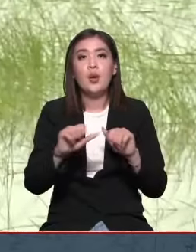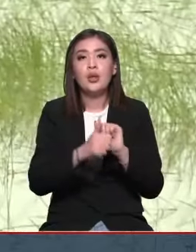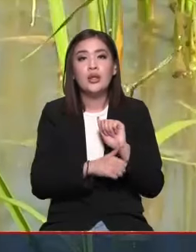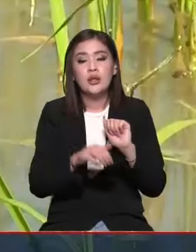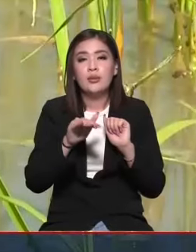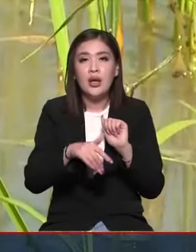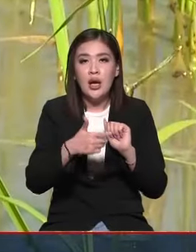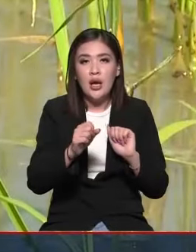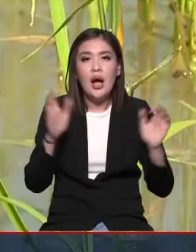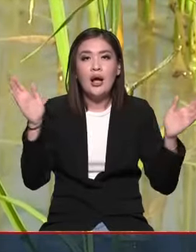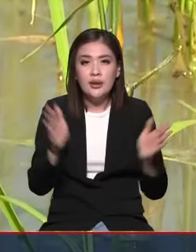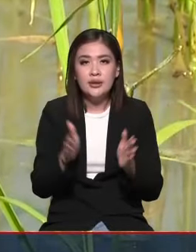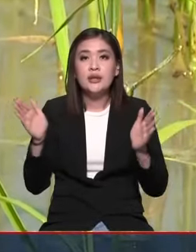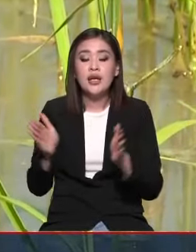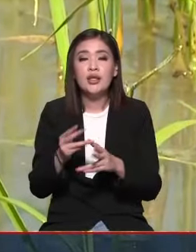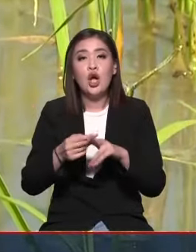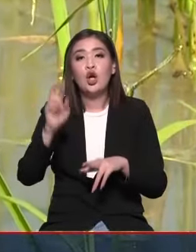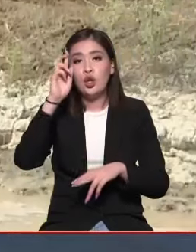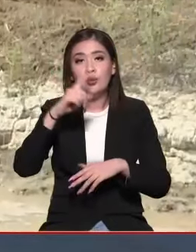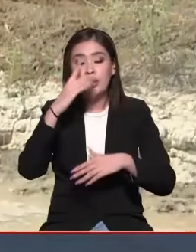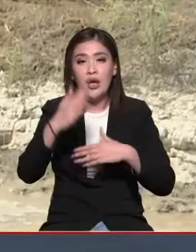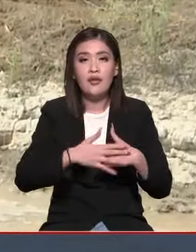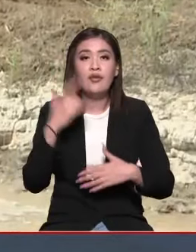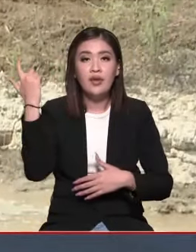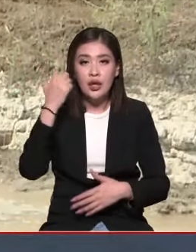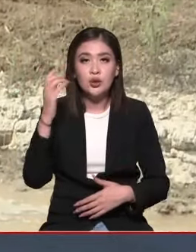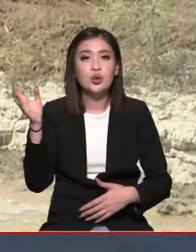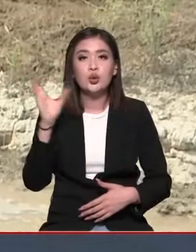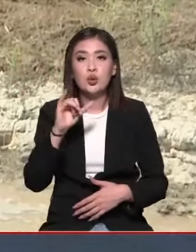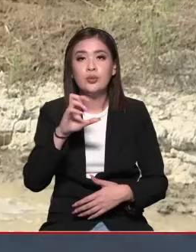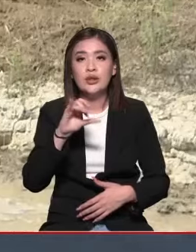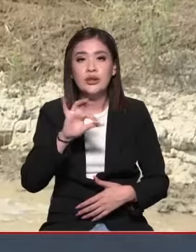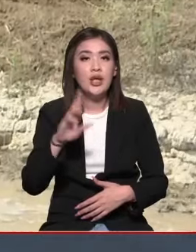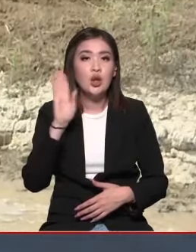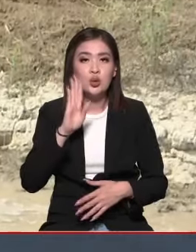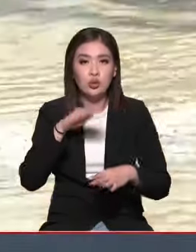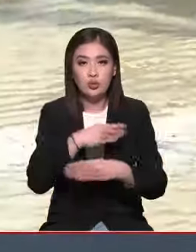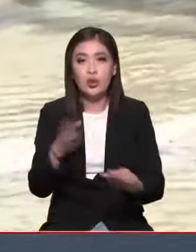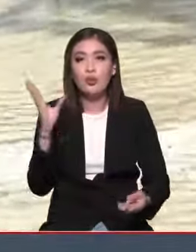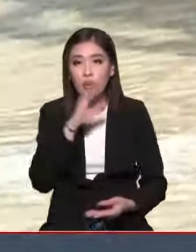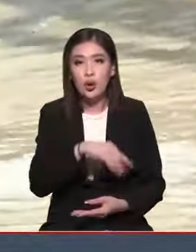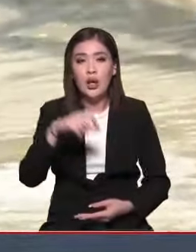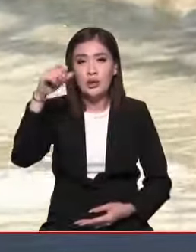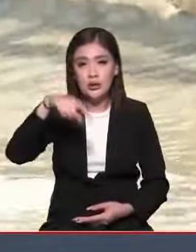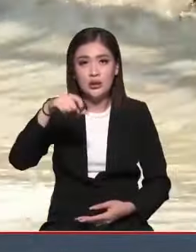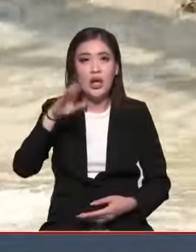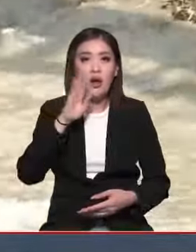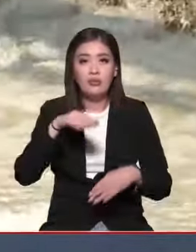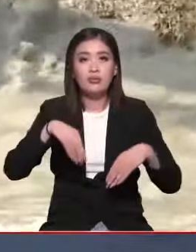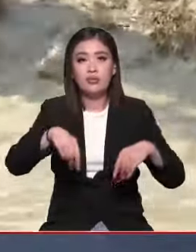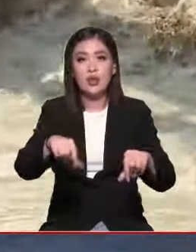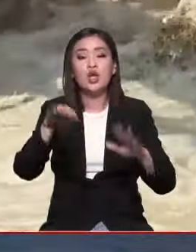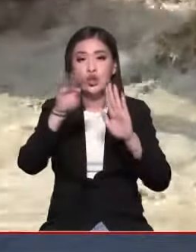гектарға азайды. Үкімет алдағы уақытта су үнемдеген фермерлерге субсидия беруі мүмкін. Яғни тамшылатып суару сияқты